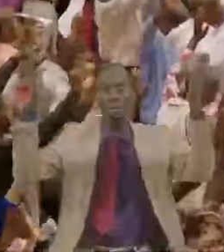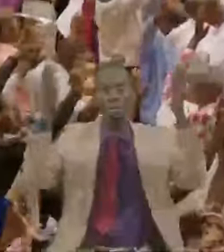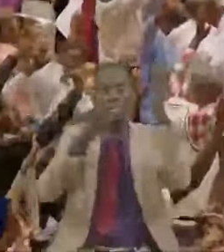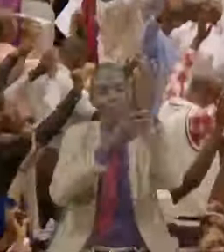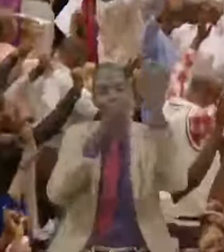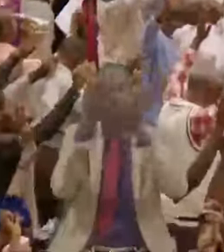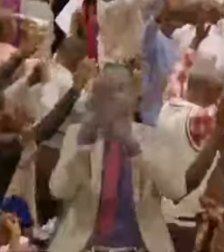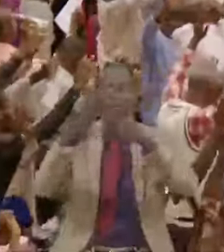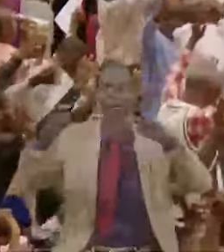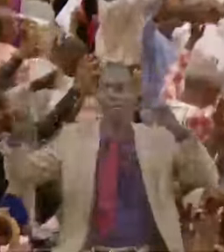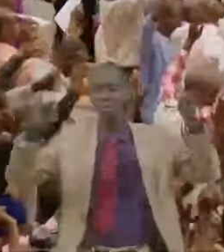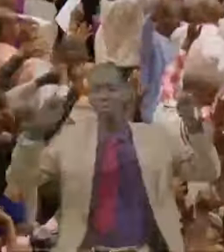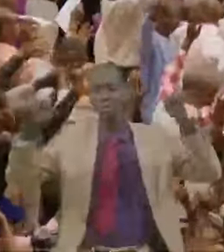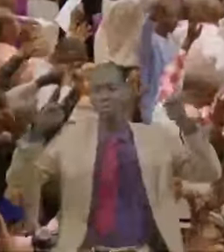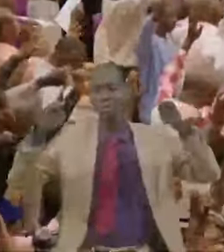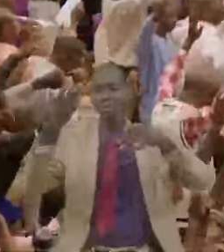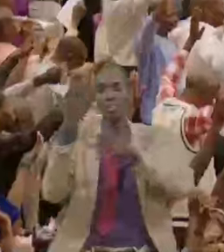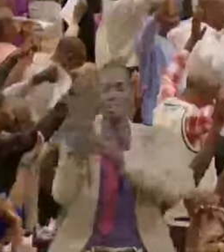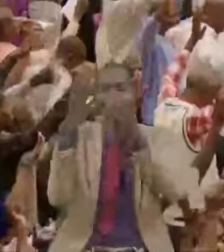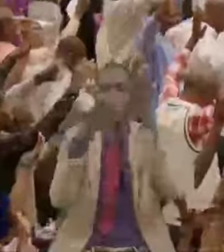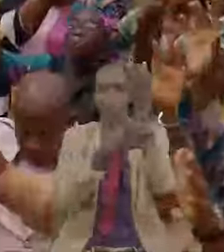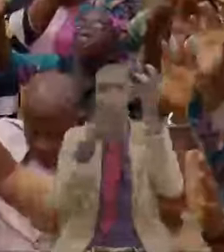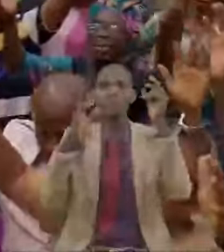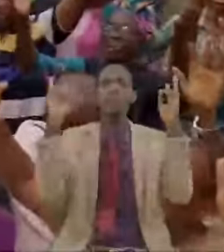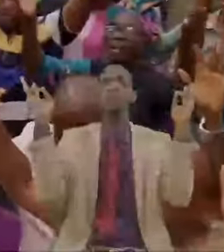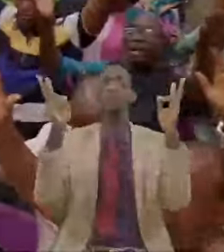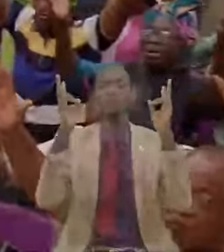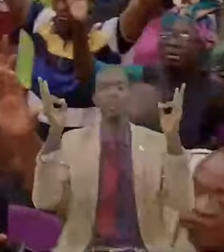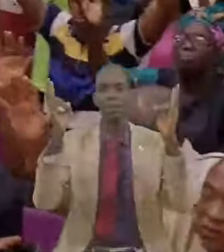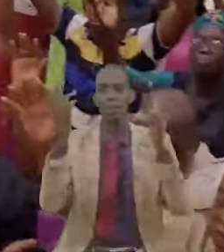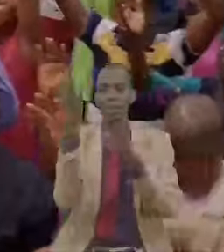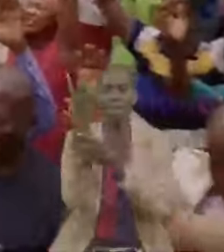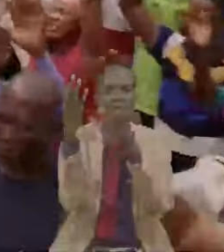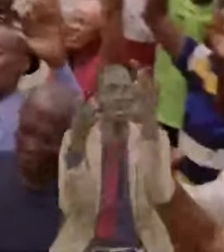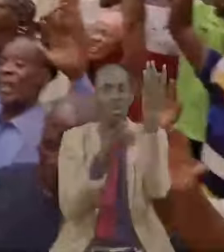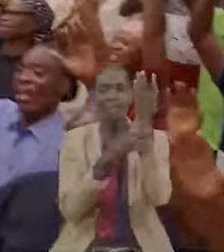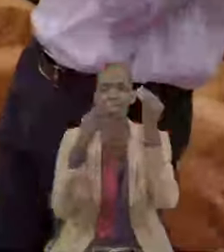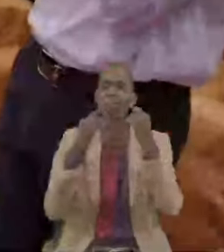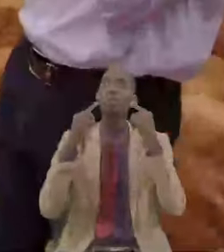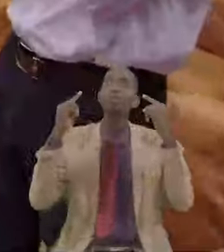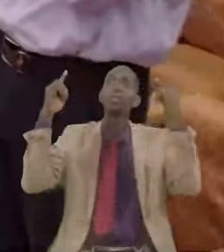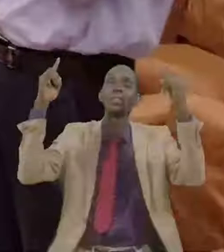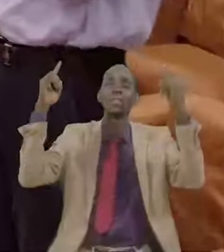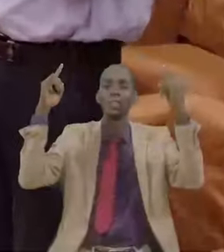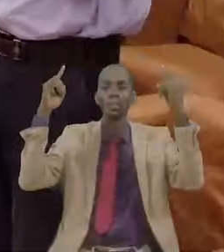Les mains de domination. Les mains de victoire, les mains de